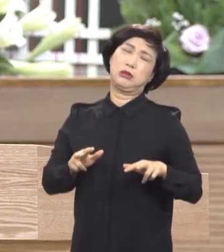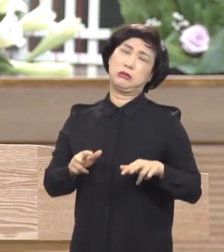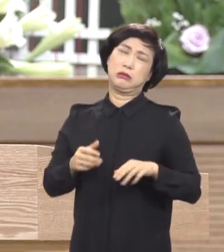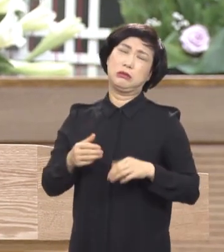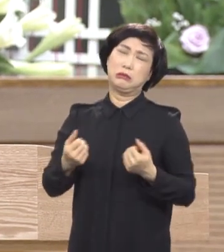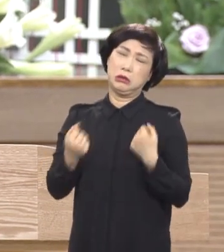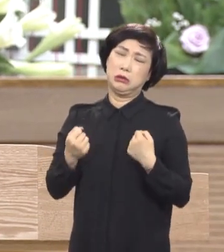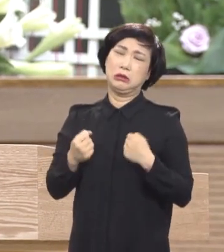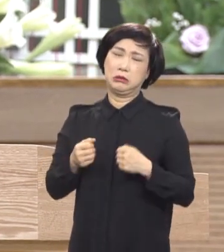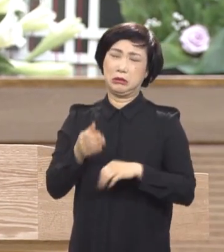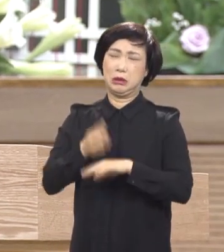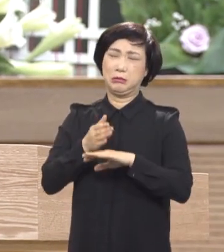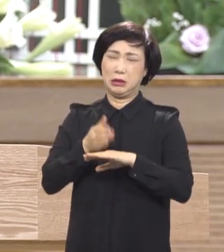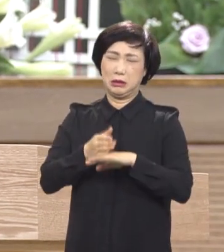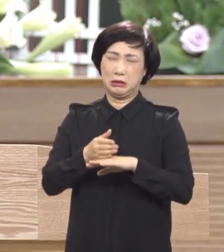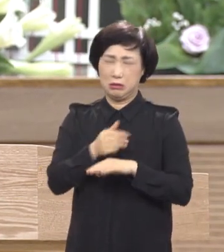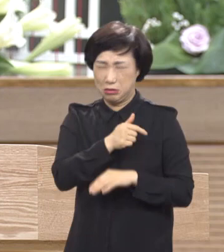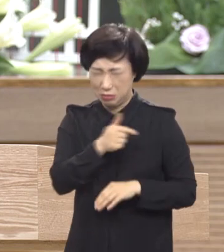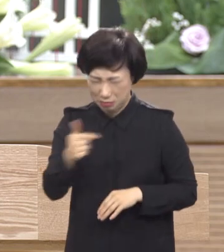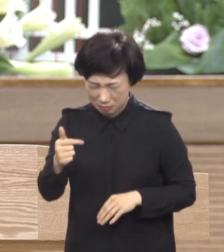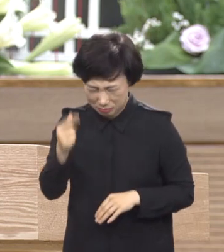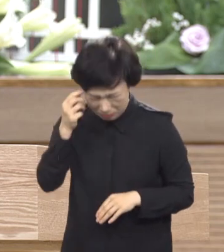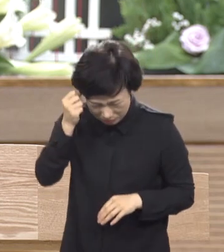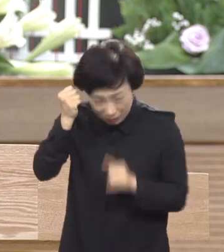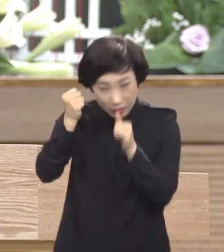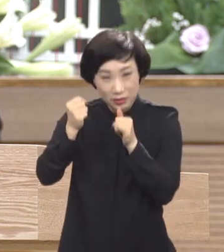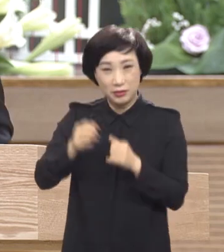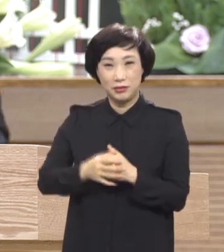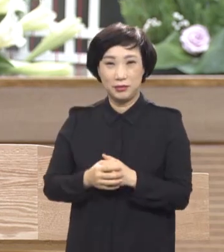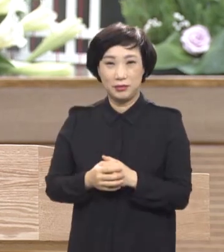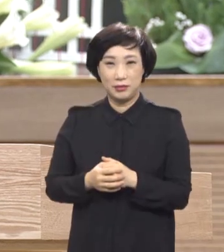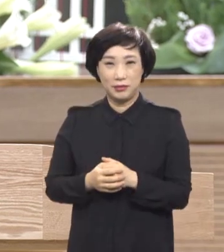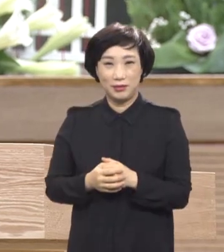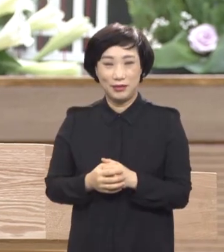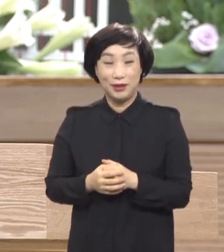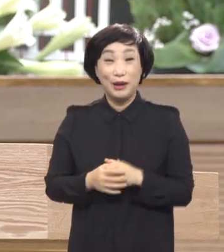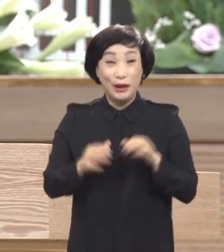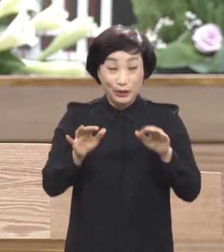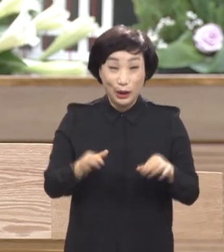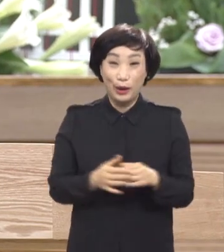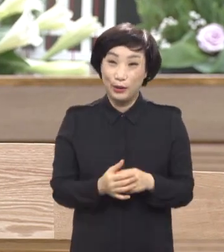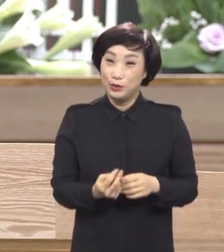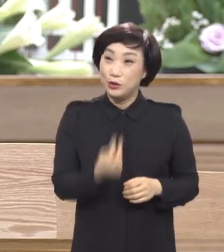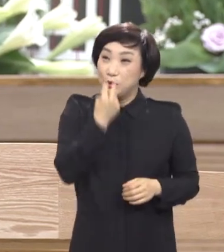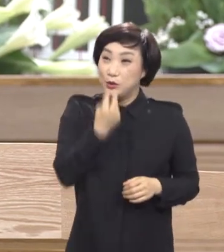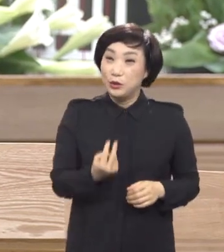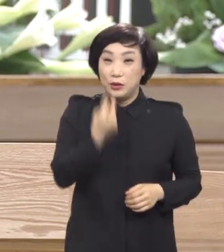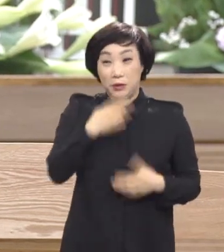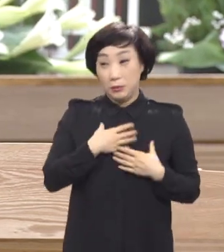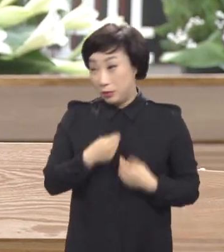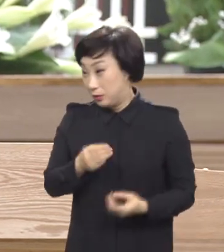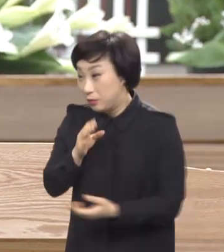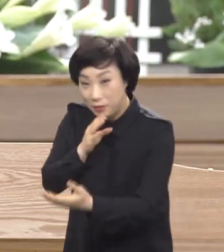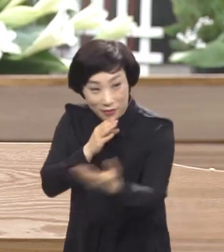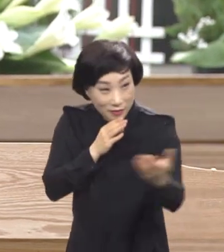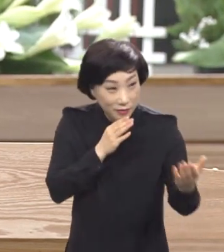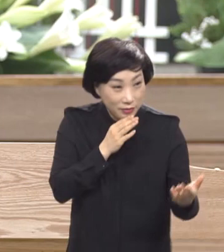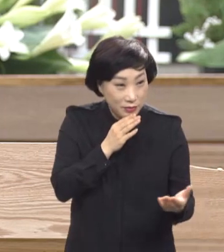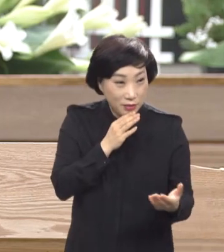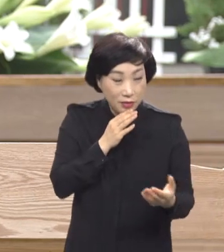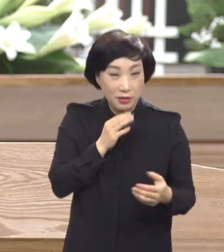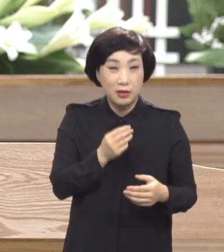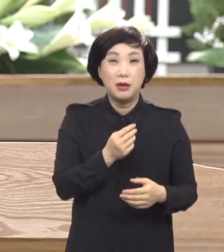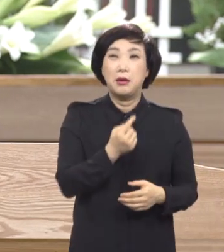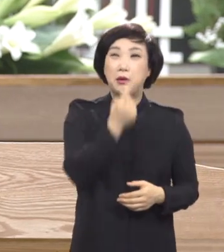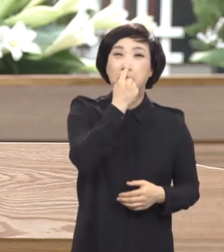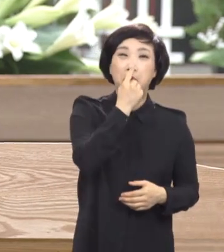감사한가 감사한가 숨을 잘 쉬는 사람은 비엠에